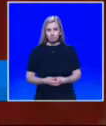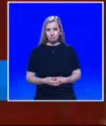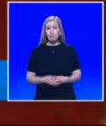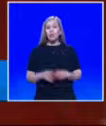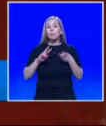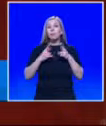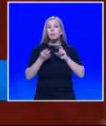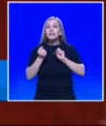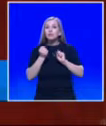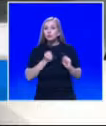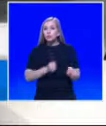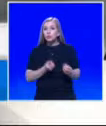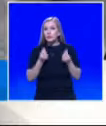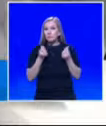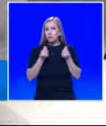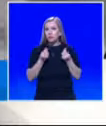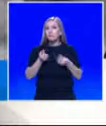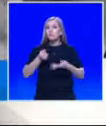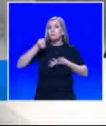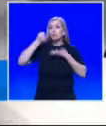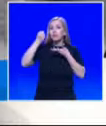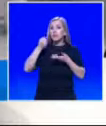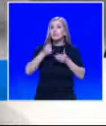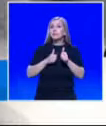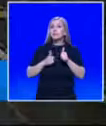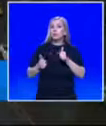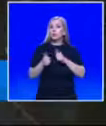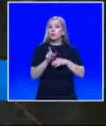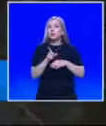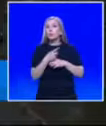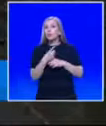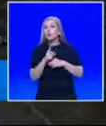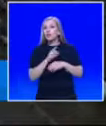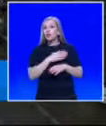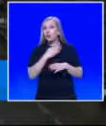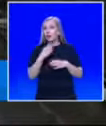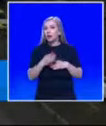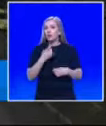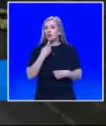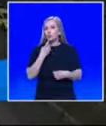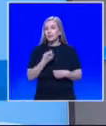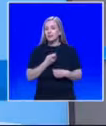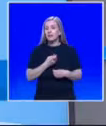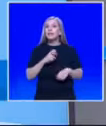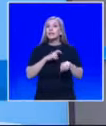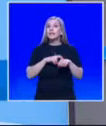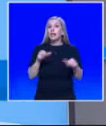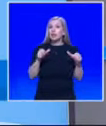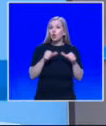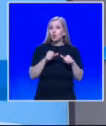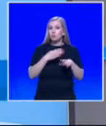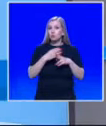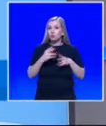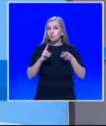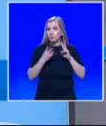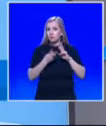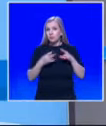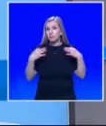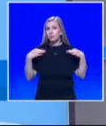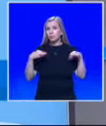Промените в Конституцията и парите в бюджета за приоритетите на управляващите до края на годината. Даниел Лорер от Продължаваме